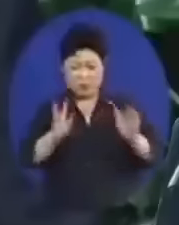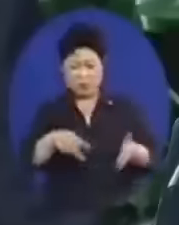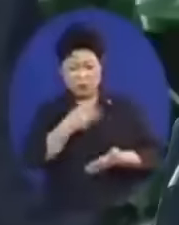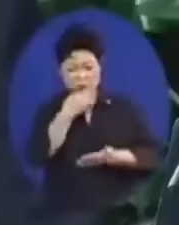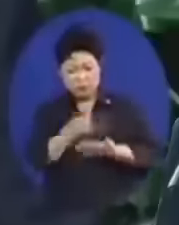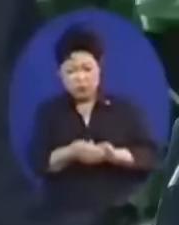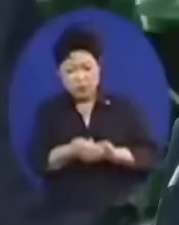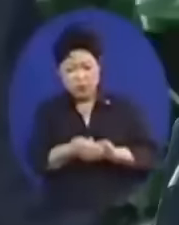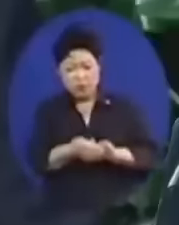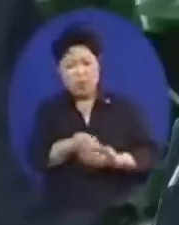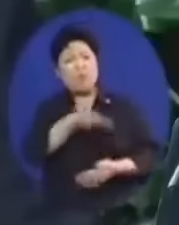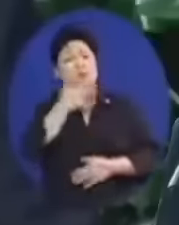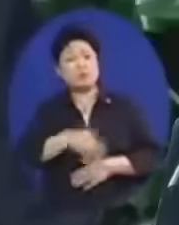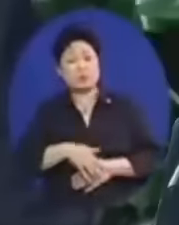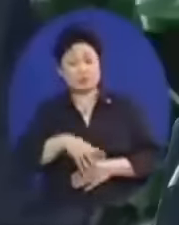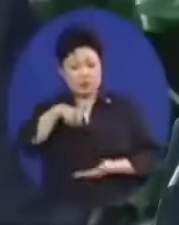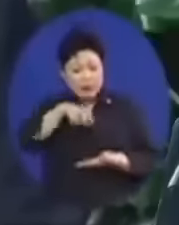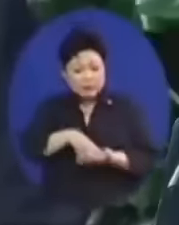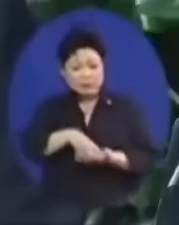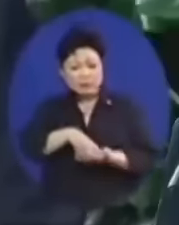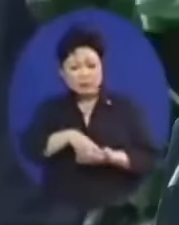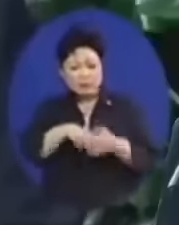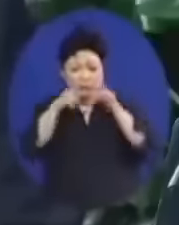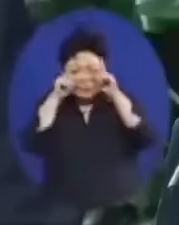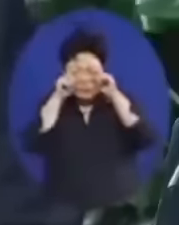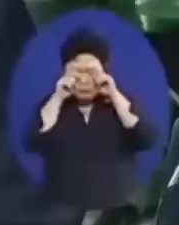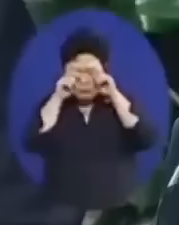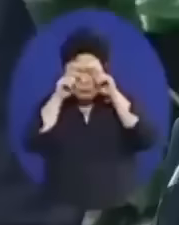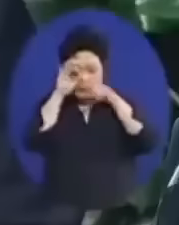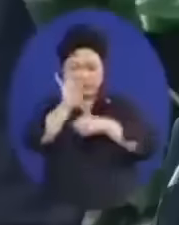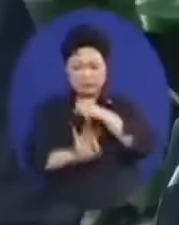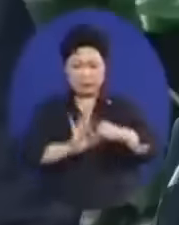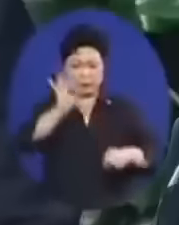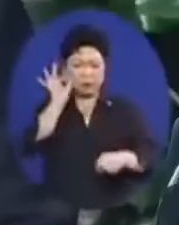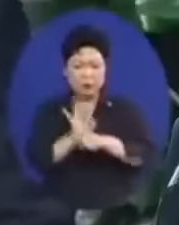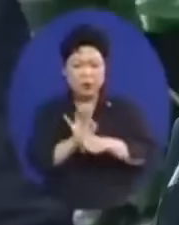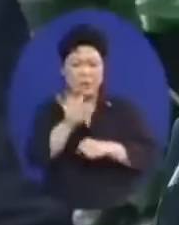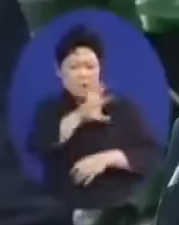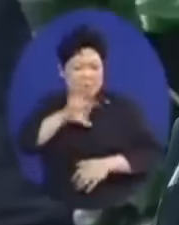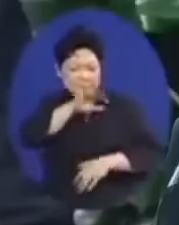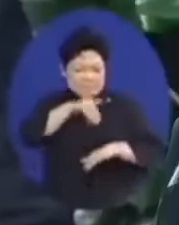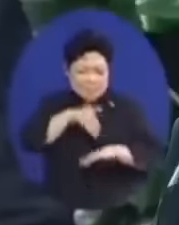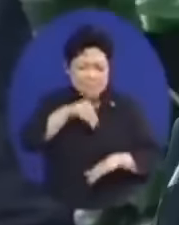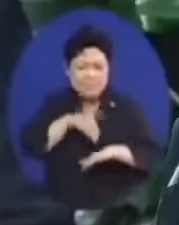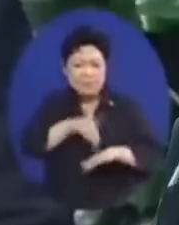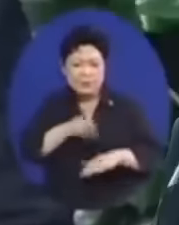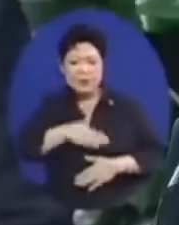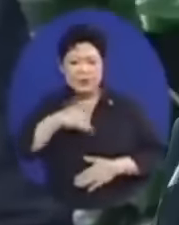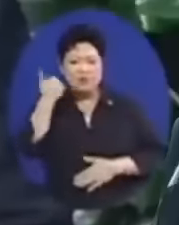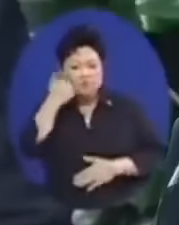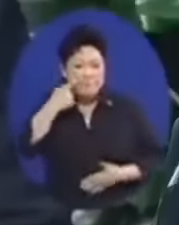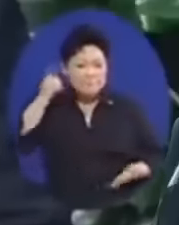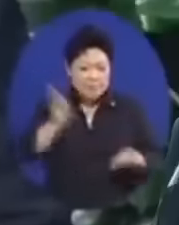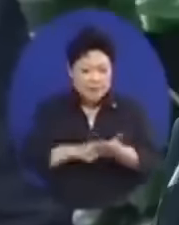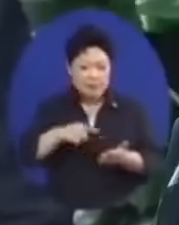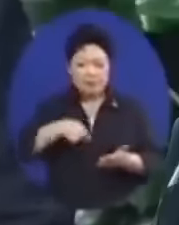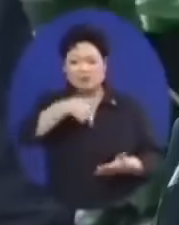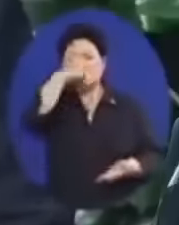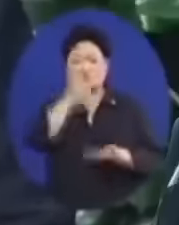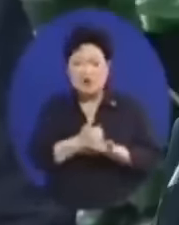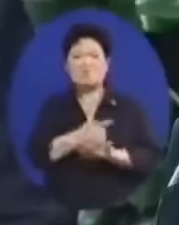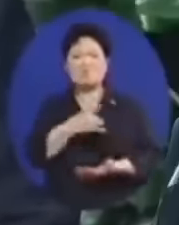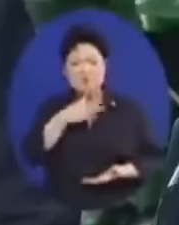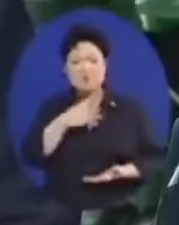자지 않고 앉아서 잤습니다. 10년을 돌을 닦았습니다. 결국에 내가 누구냐고 발견하는 것은 나는 죄 덩어리라는